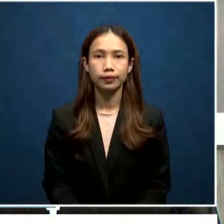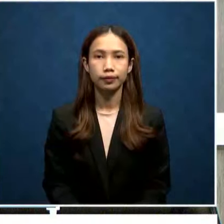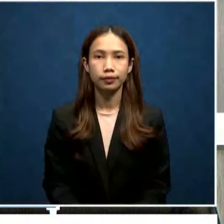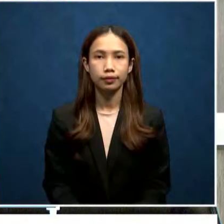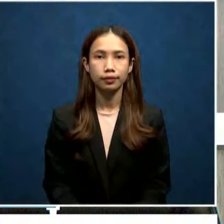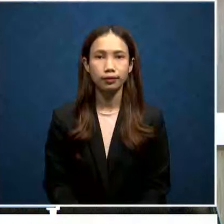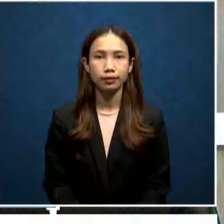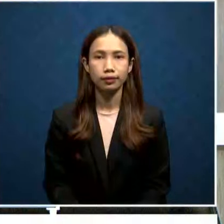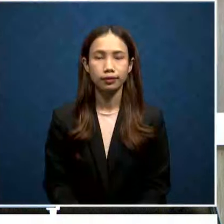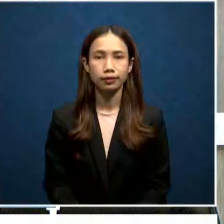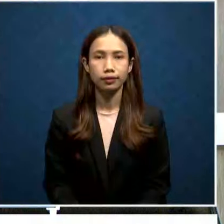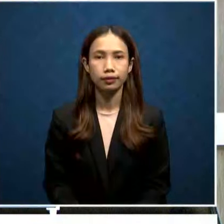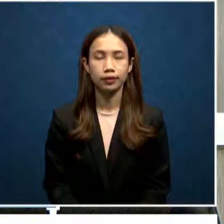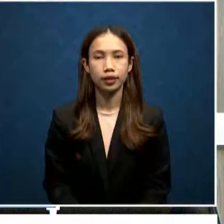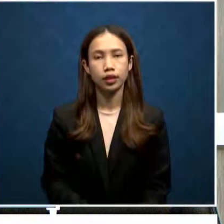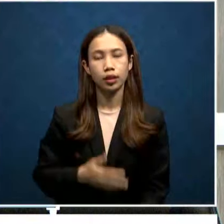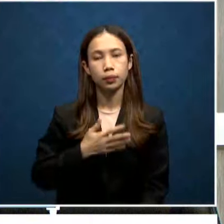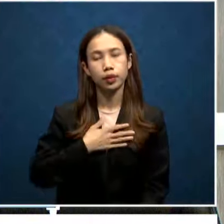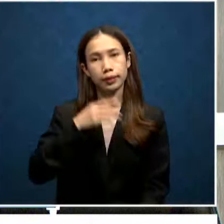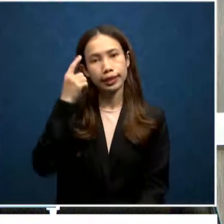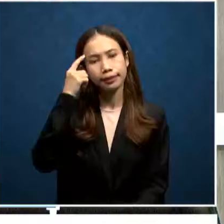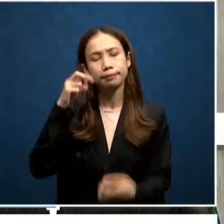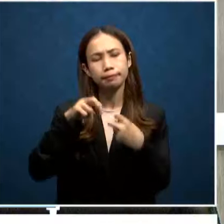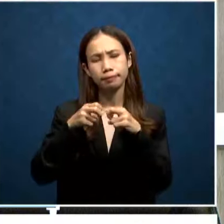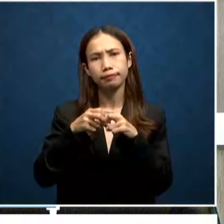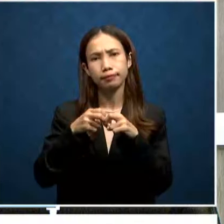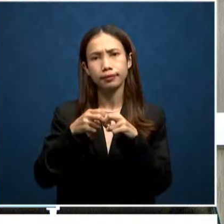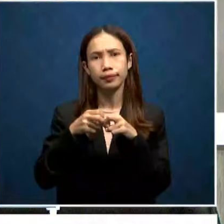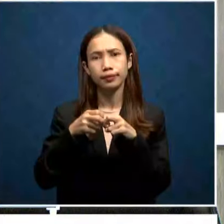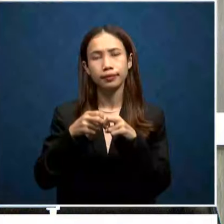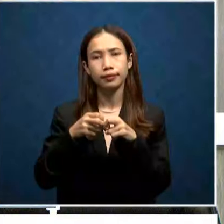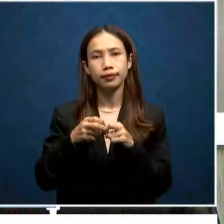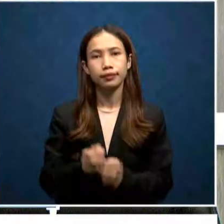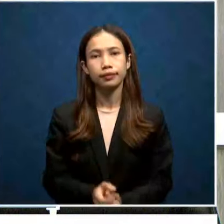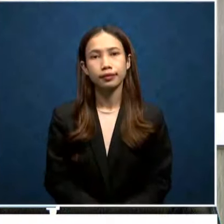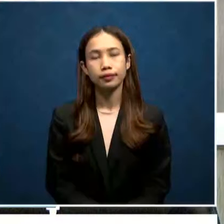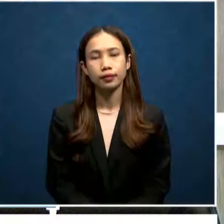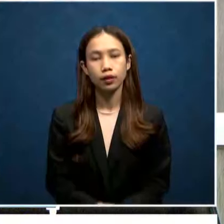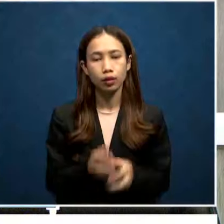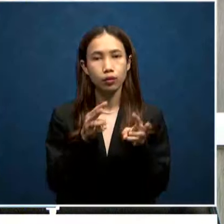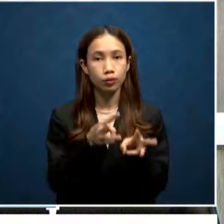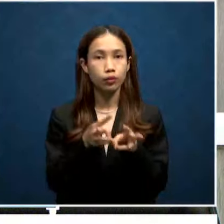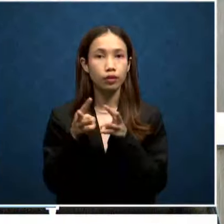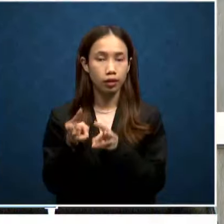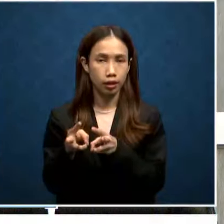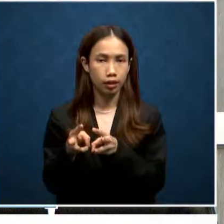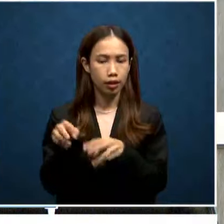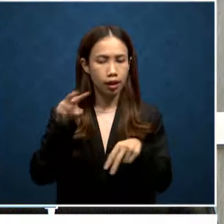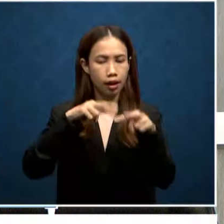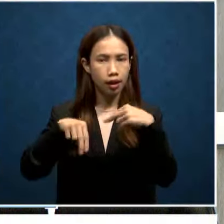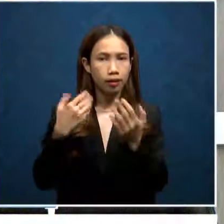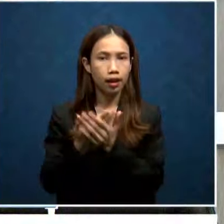ครับผมเลยมีปัญหาขึ้นมาว่าวิธีการที่จะหาราย